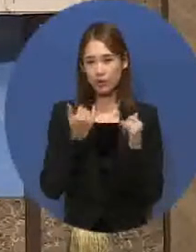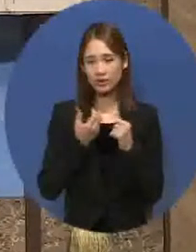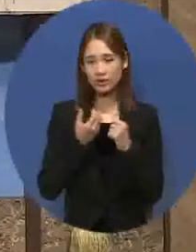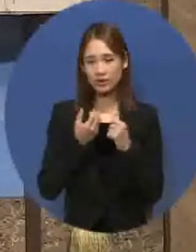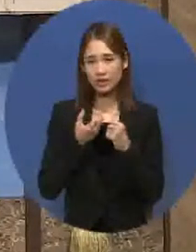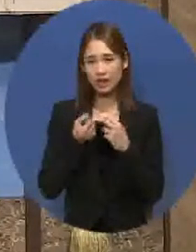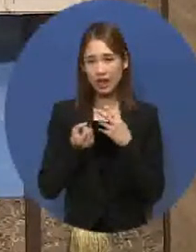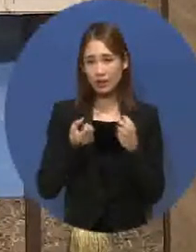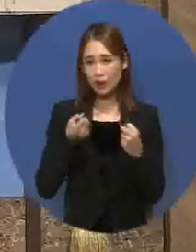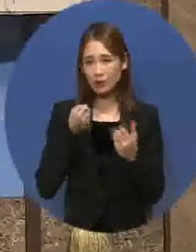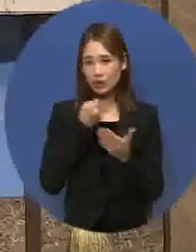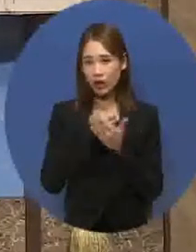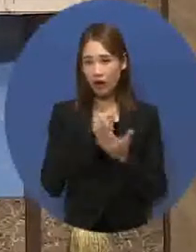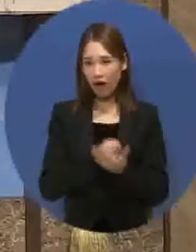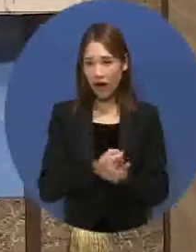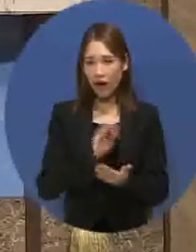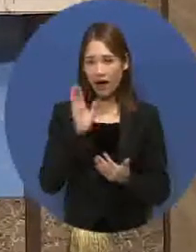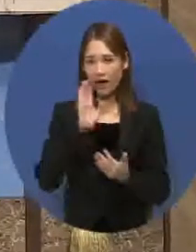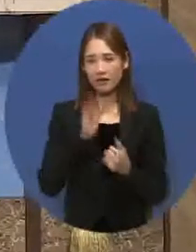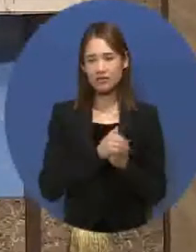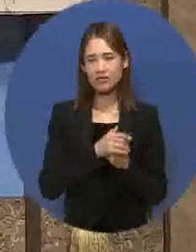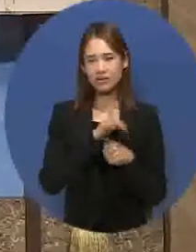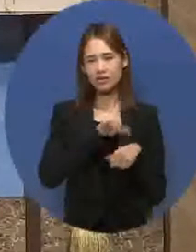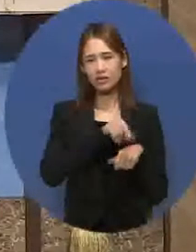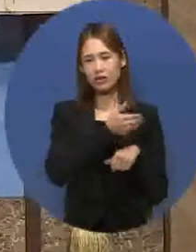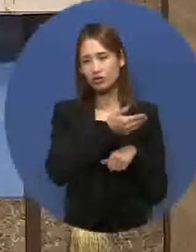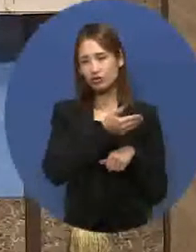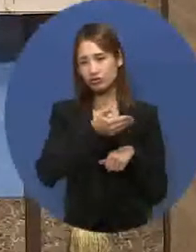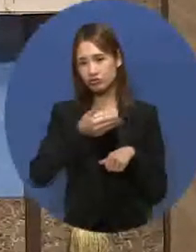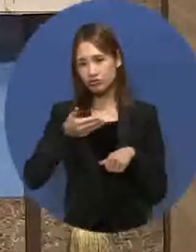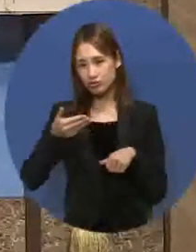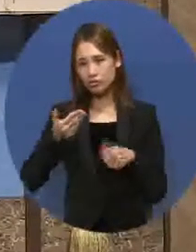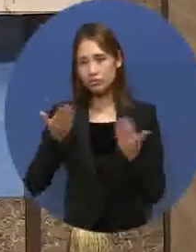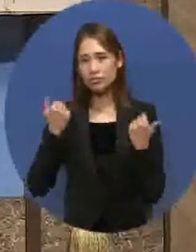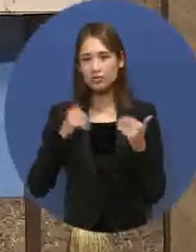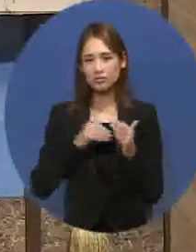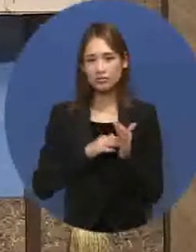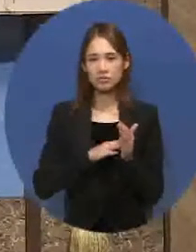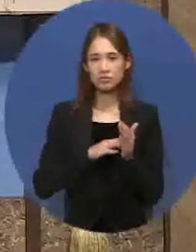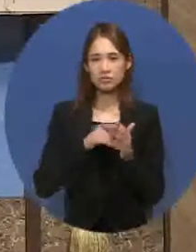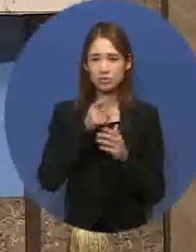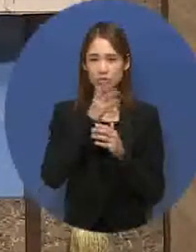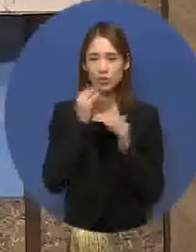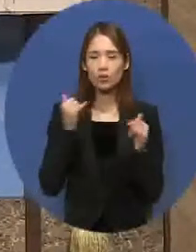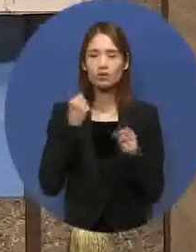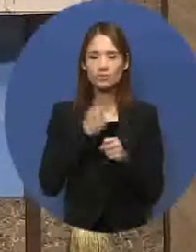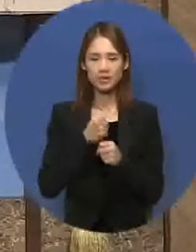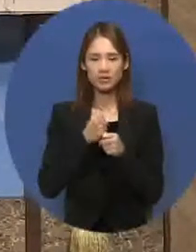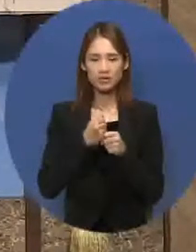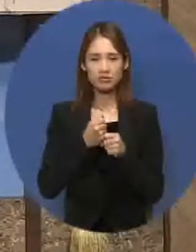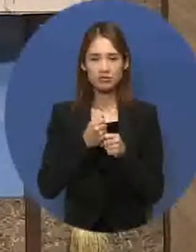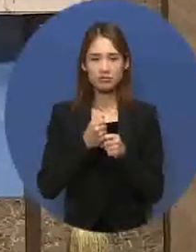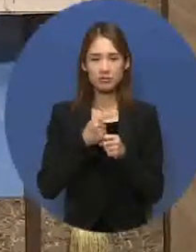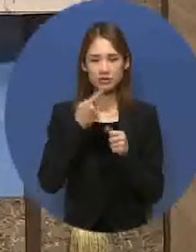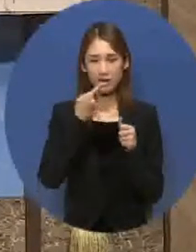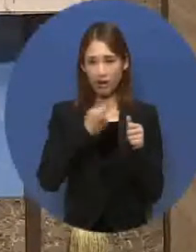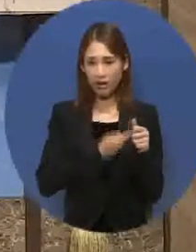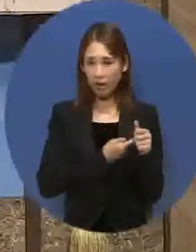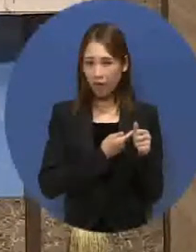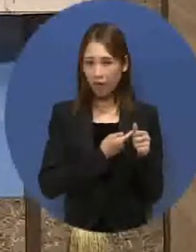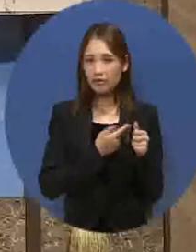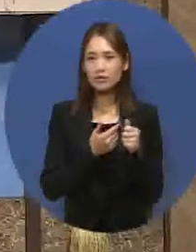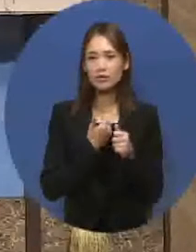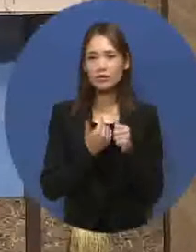노인은 따로 있는 것이 아니라 세월이 나를 떠다밀어서 노인을 만들기 때문에 모두가